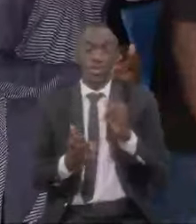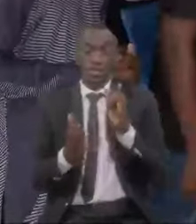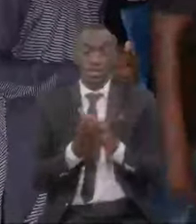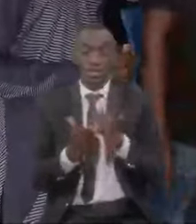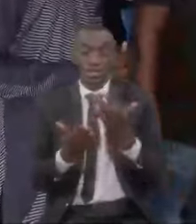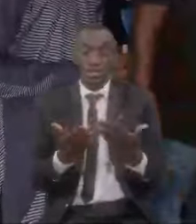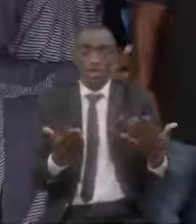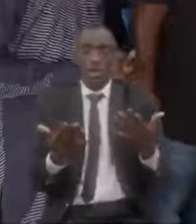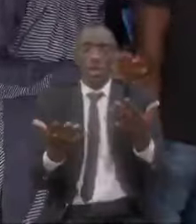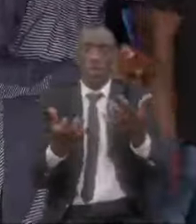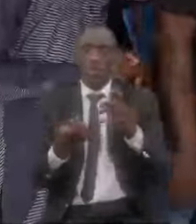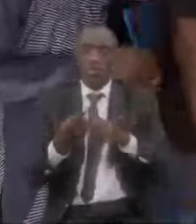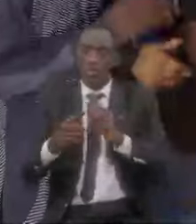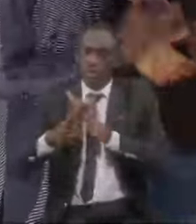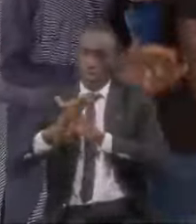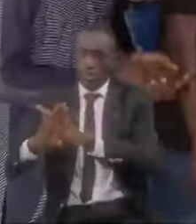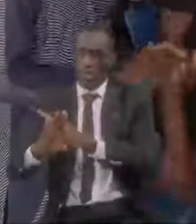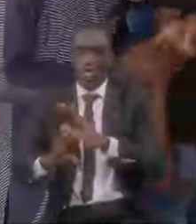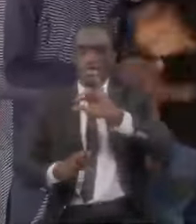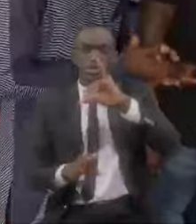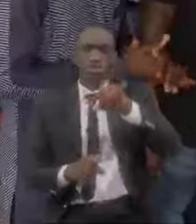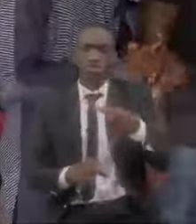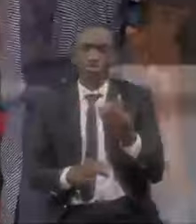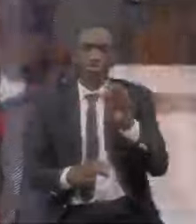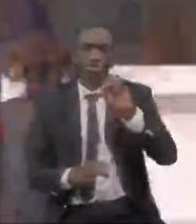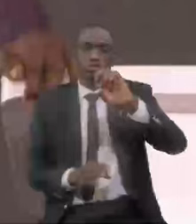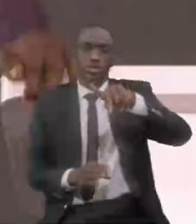cela voulait empêcher Joseph. Mais il a dit non.